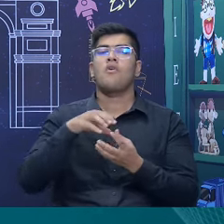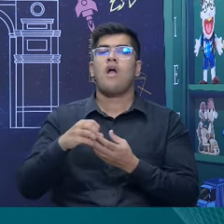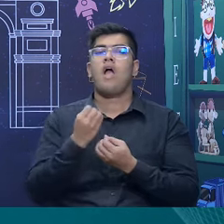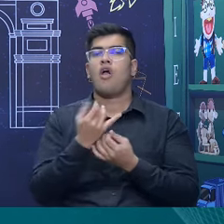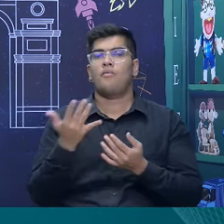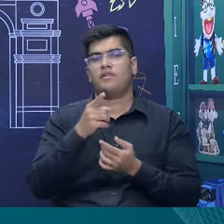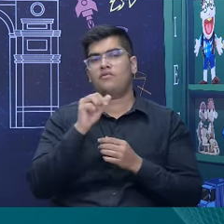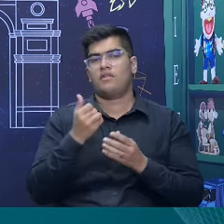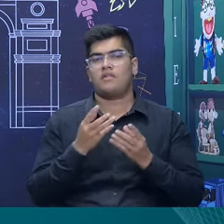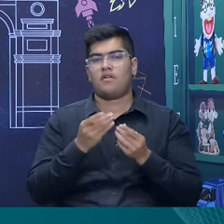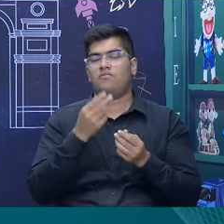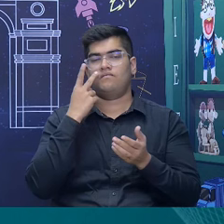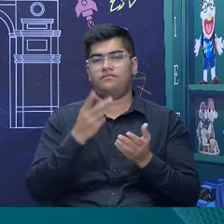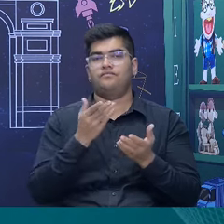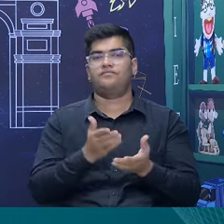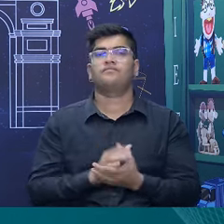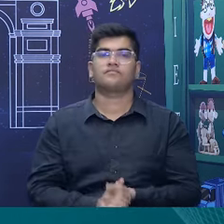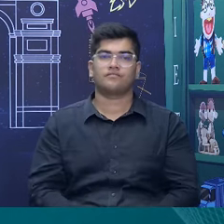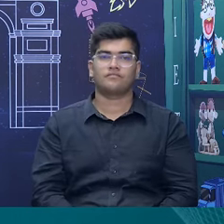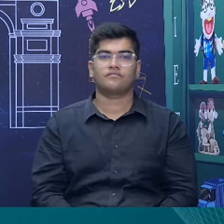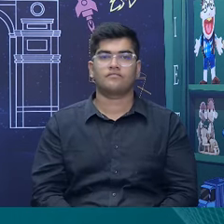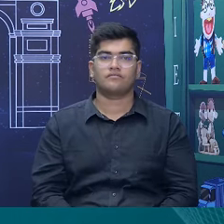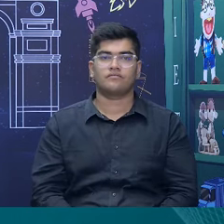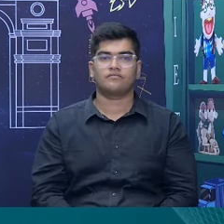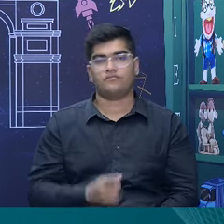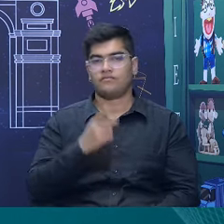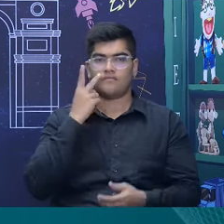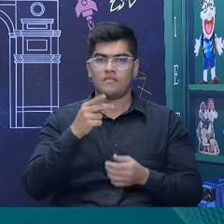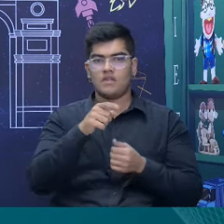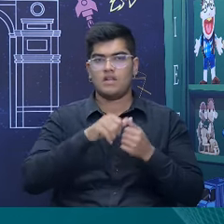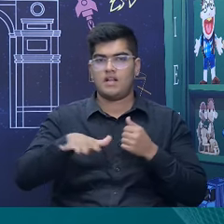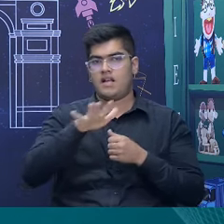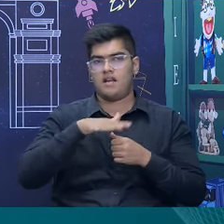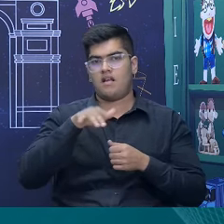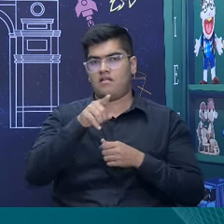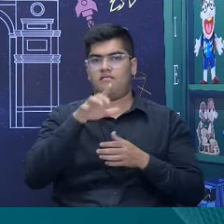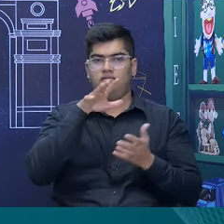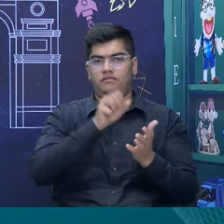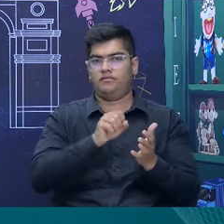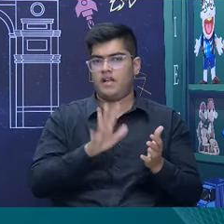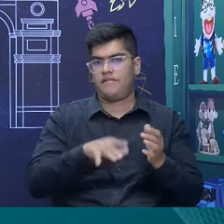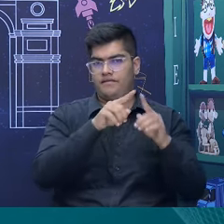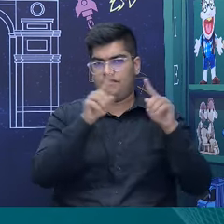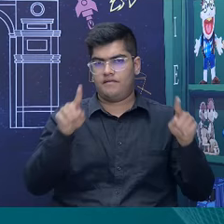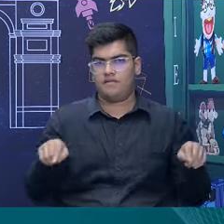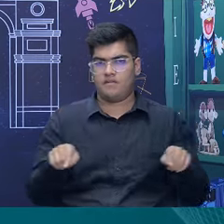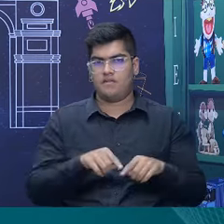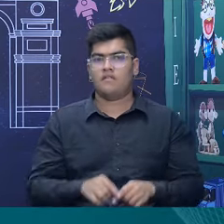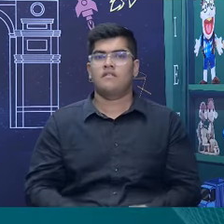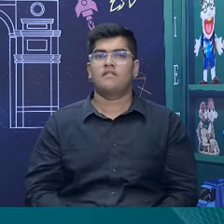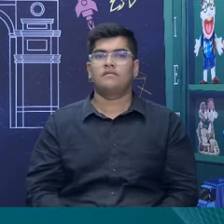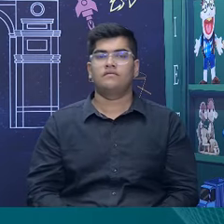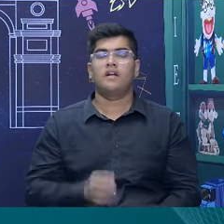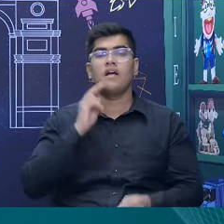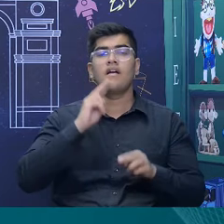हैं तो यहां पर जब हमने यह देखा कि इसने इतना स्थान घेरा अगर मैं इस शीट के दो